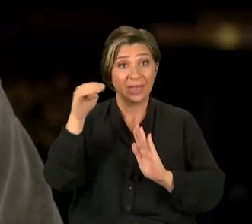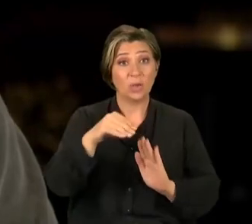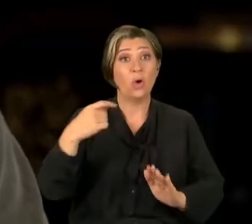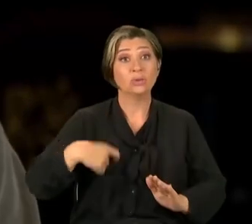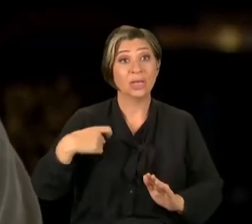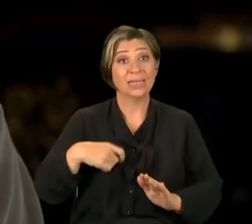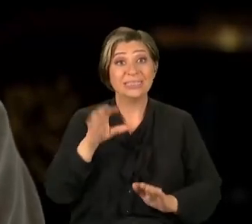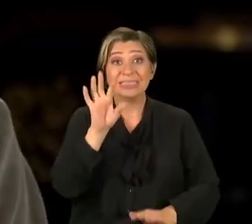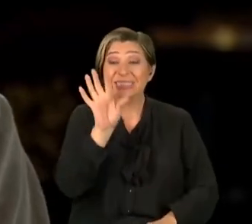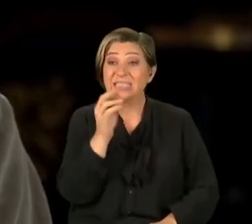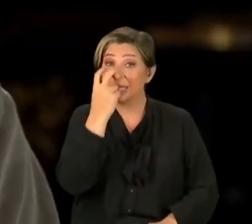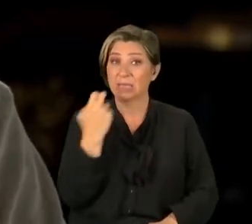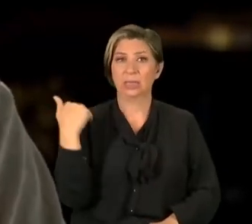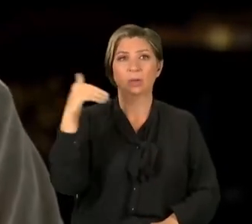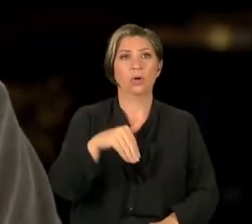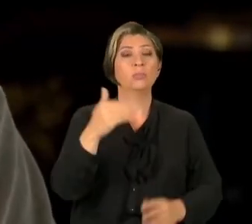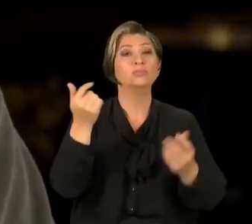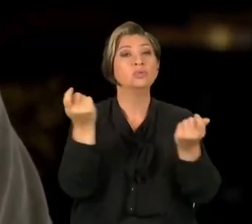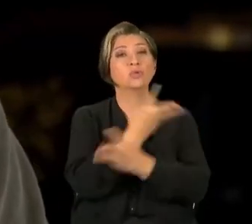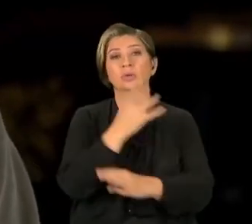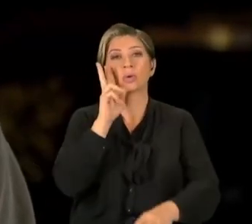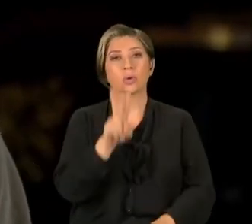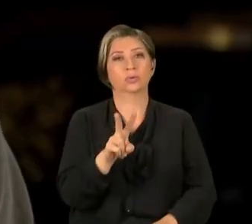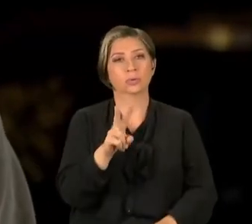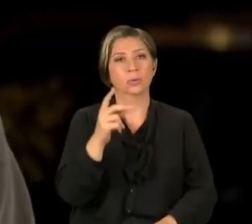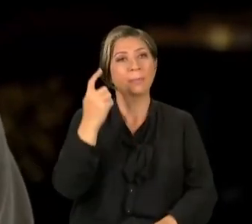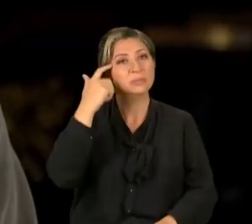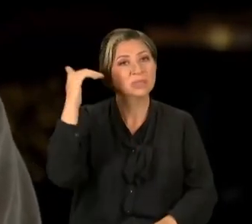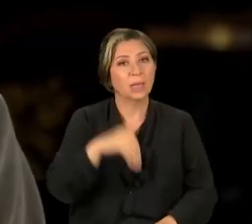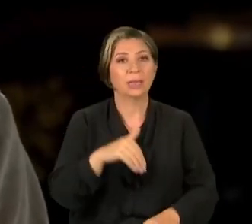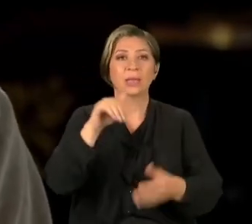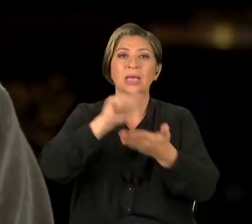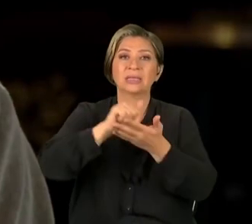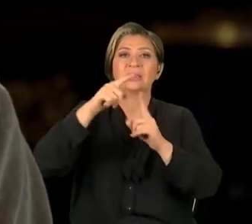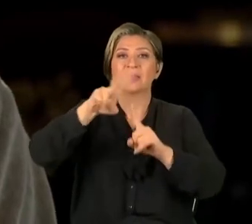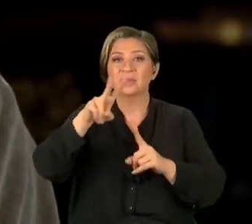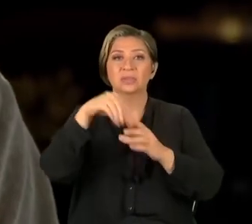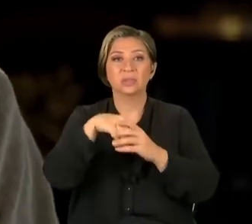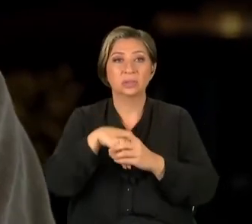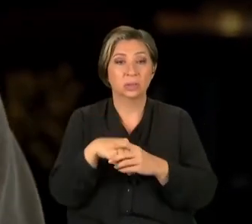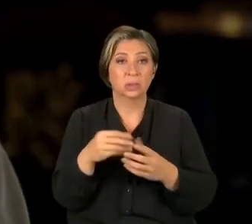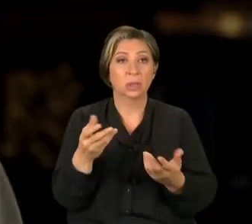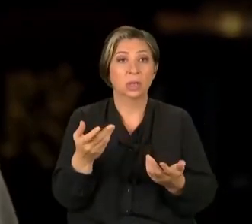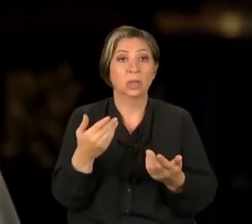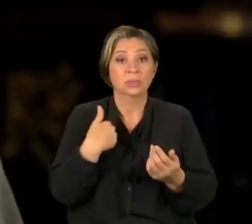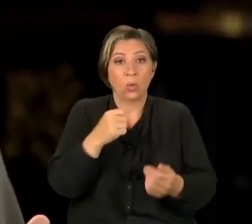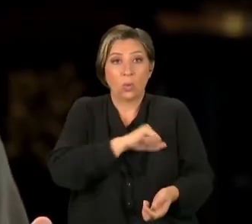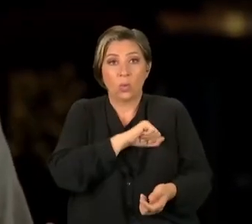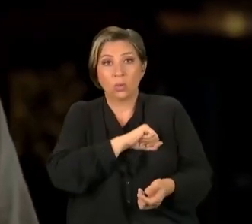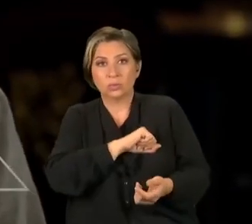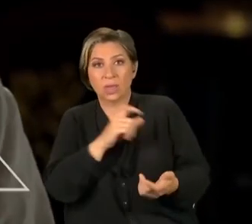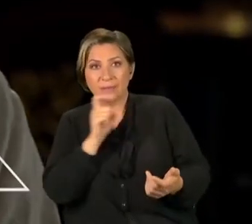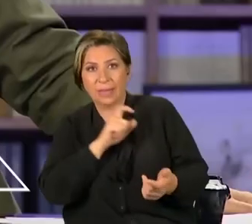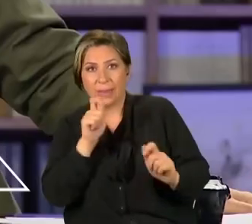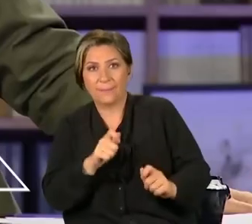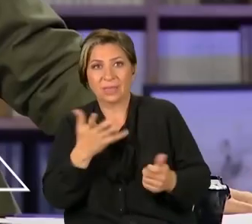özellikle seçerek geliyorum çünkü birçok şeyi gördük geçirdik yani medyanın içinde bizim 2-3 yıldır Hani Biz de korkuyoruz Aslında